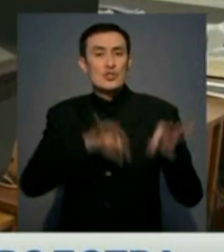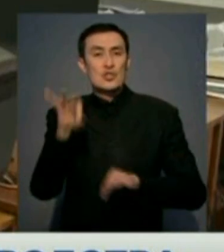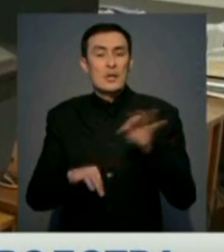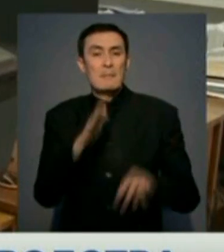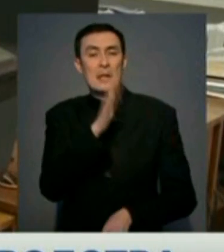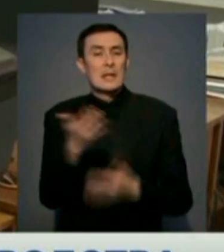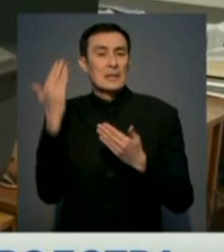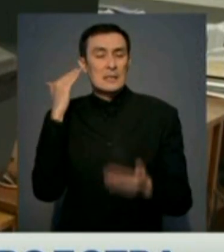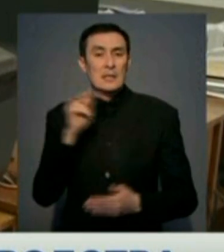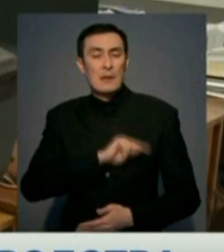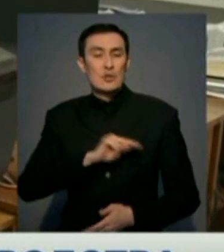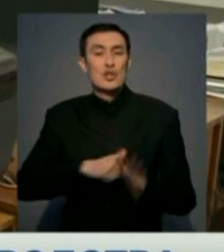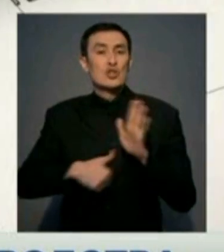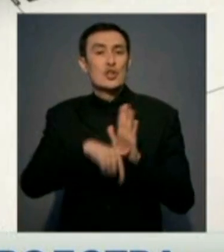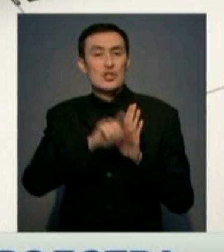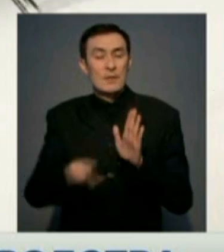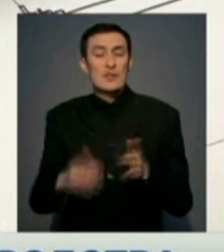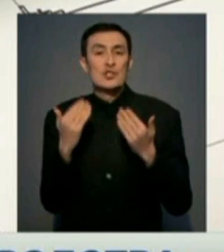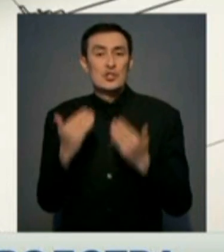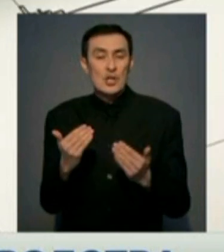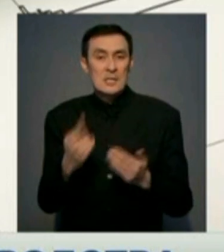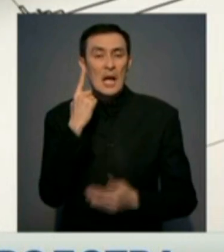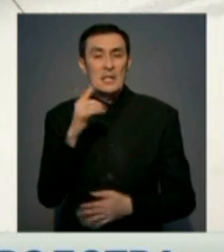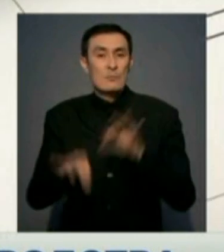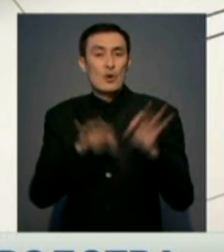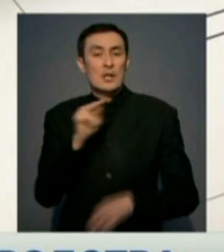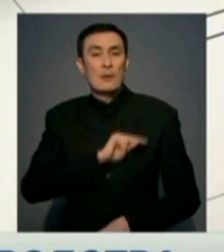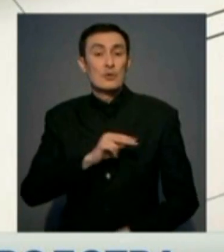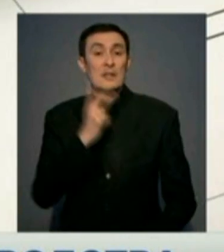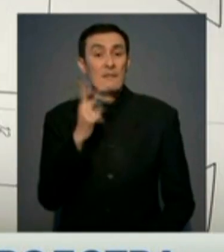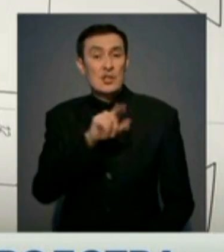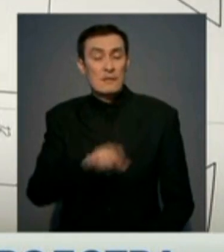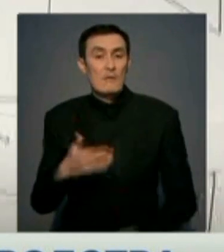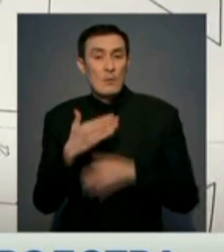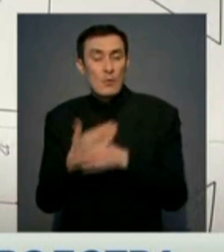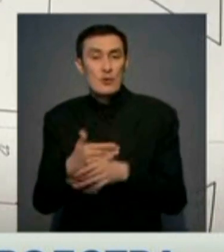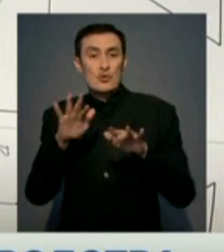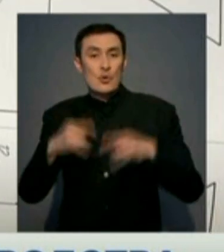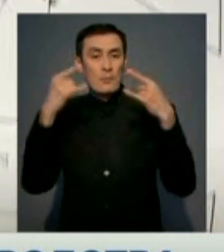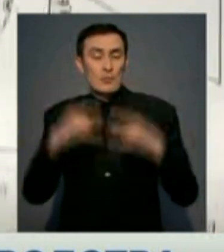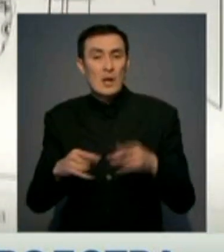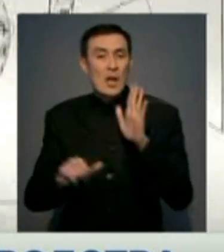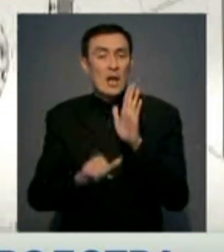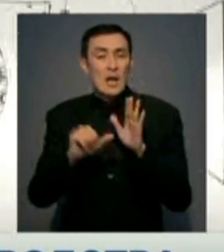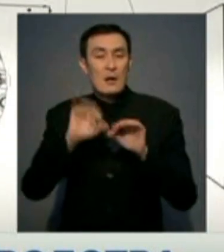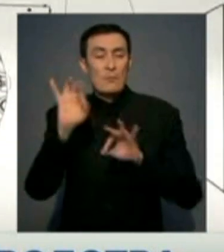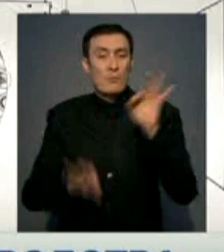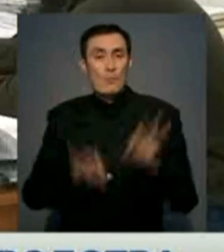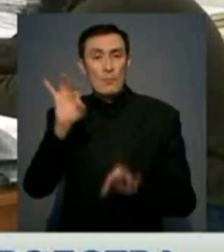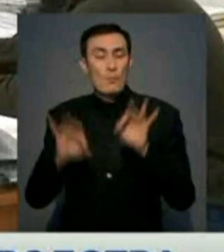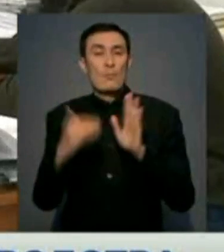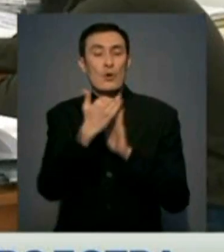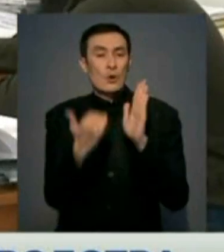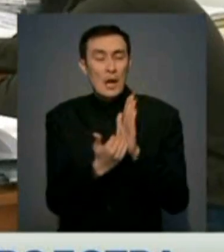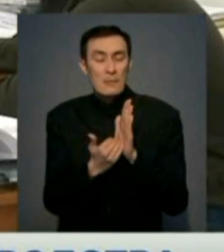назад трудились как минимум 6 человек. Сейчас же над одним проектом работает двое. Им в помощь компьютерная графика и новые программы. Более того,